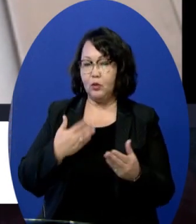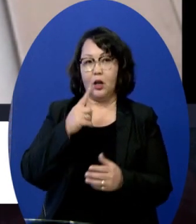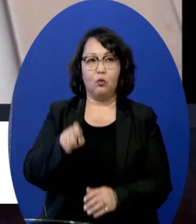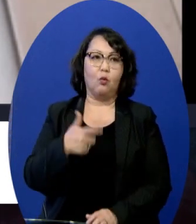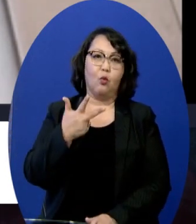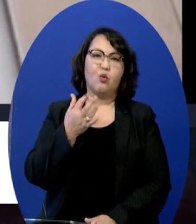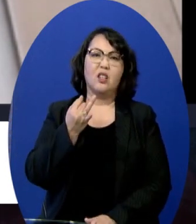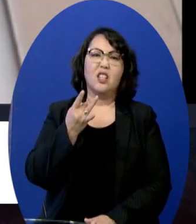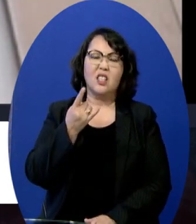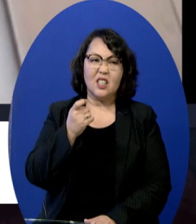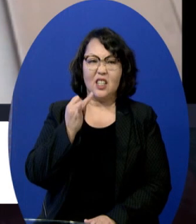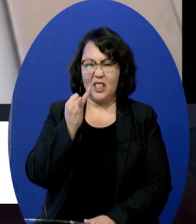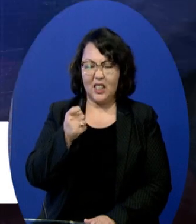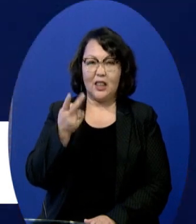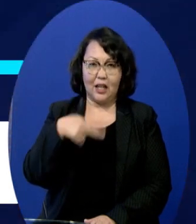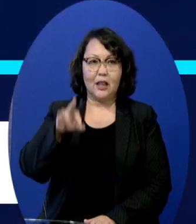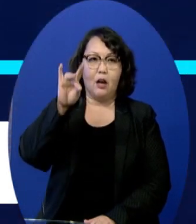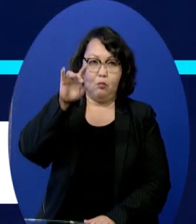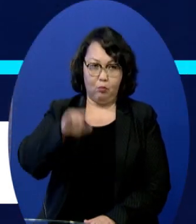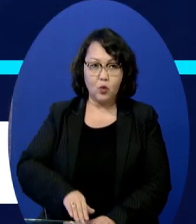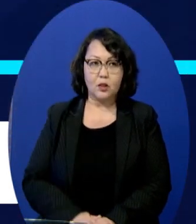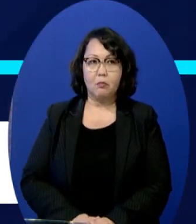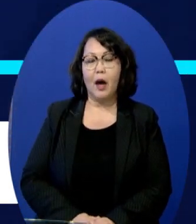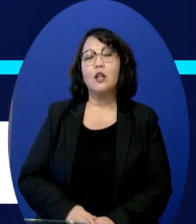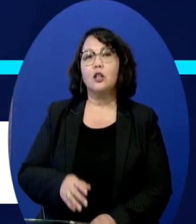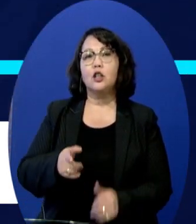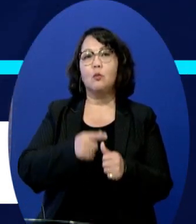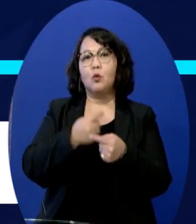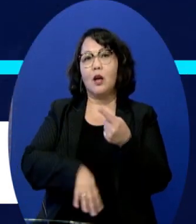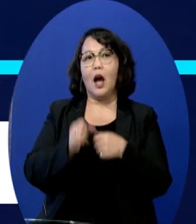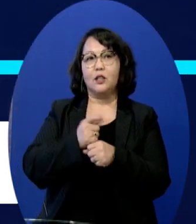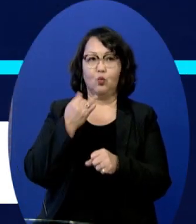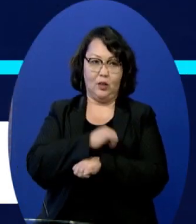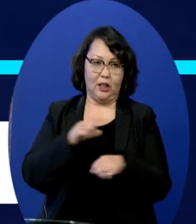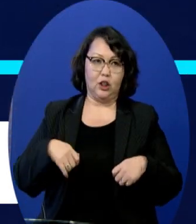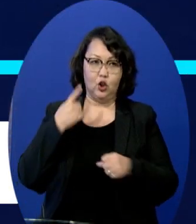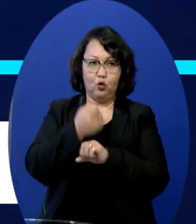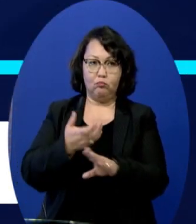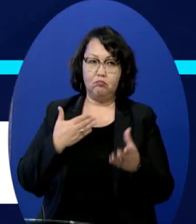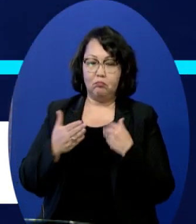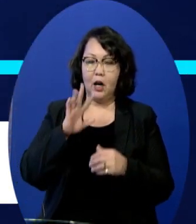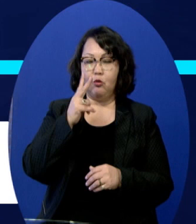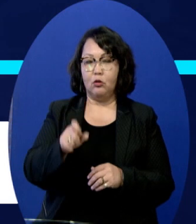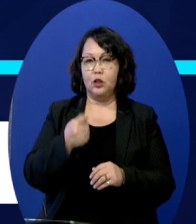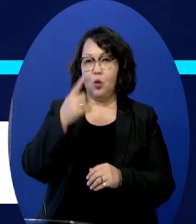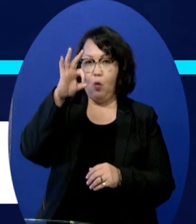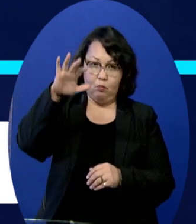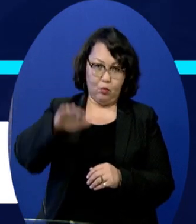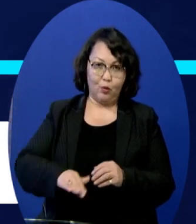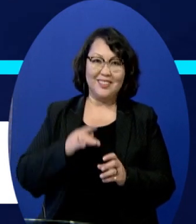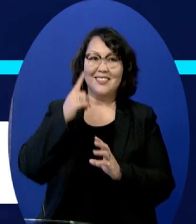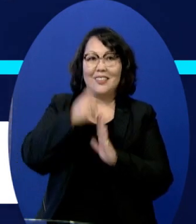нөлөөг үзүүлсэн юм байна. Нийт бүртгэлтэй ажилгүй иргэд өмнөх оны мөн үеэс 12.1% буурч, харин өмнөх